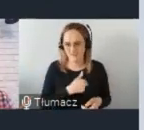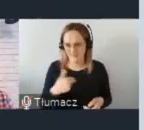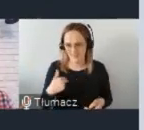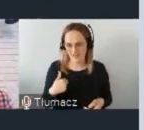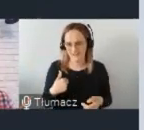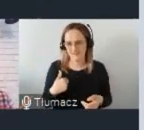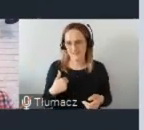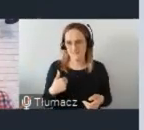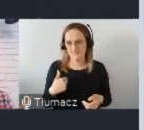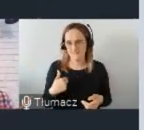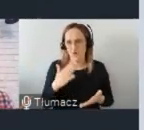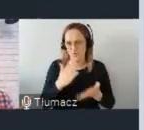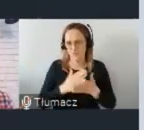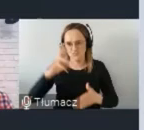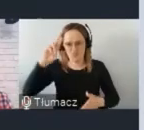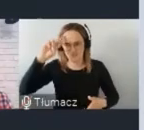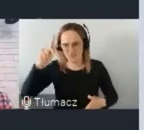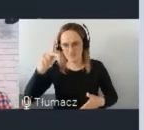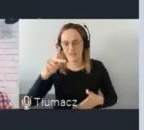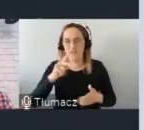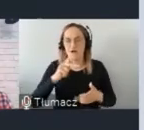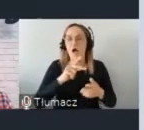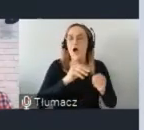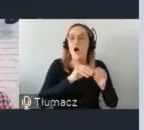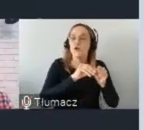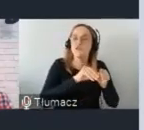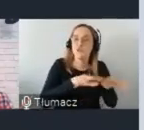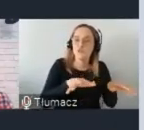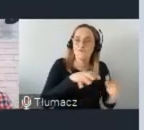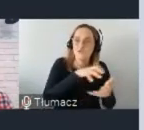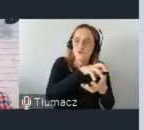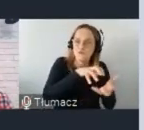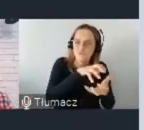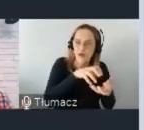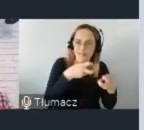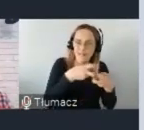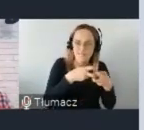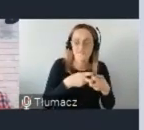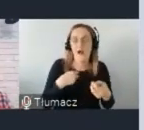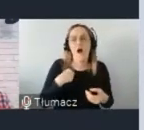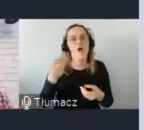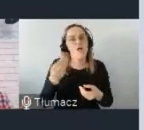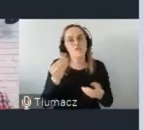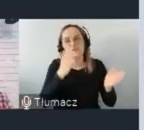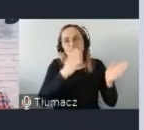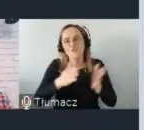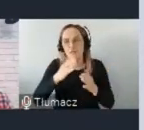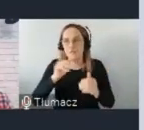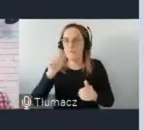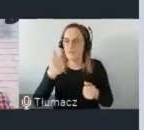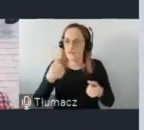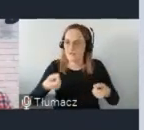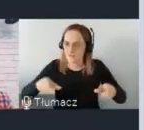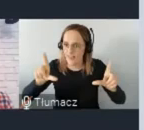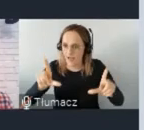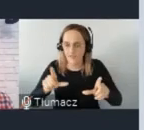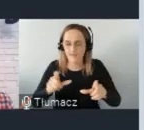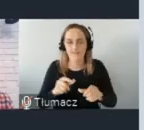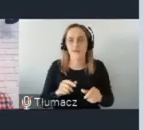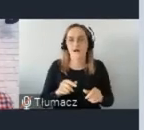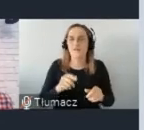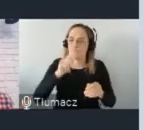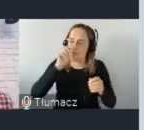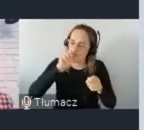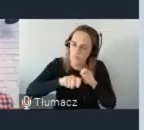już rozpoznaje, czym jest wirtualna i rozszerzona rzeczywistość, ale jeszcze jeden slajd dla Was przygotowałem, który pokazuje już to tak dogłębnie, a